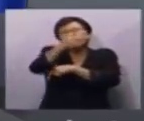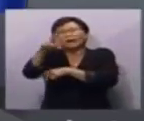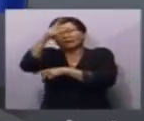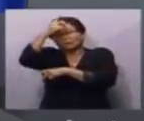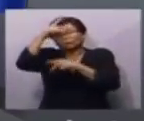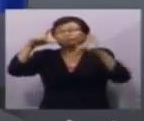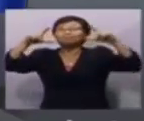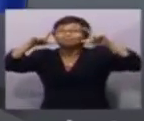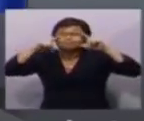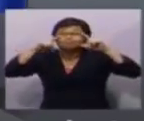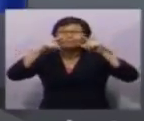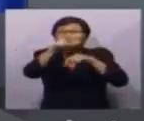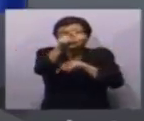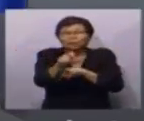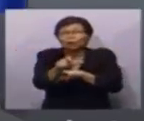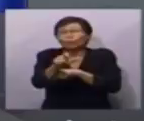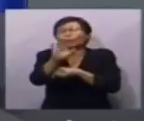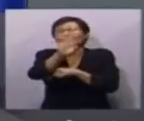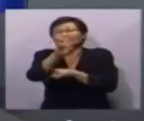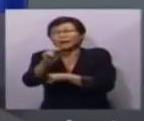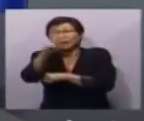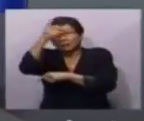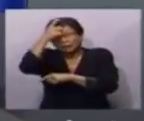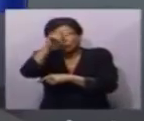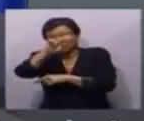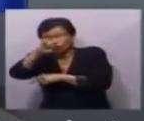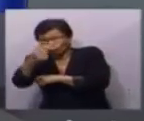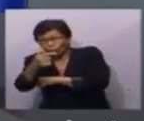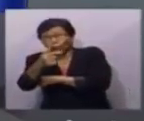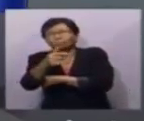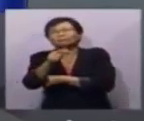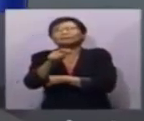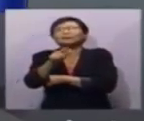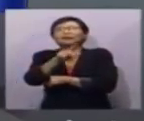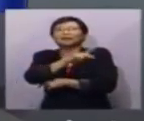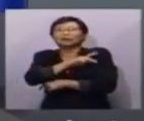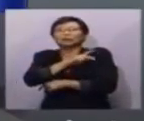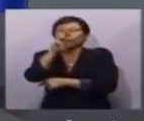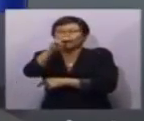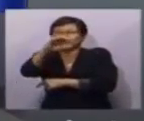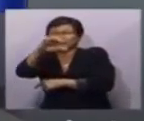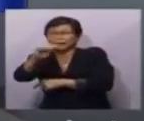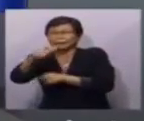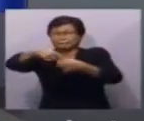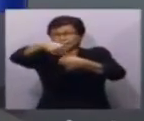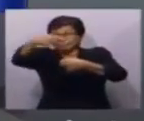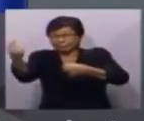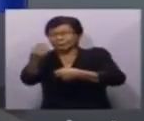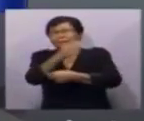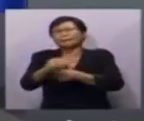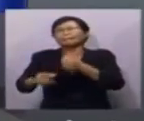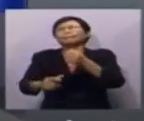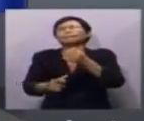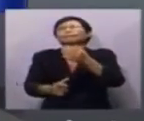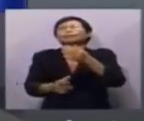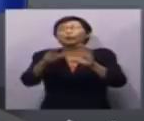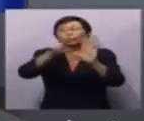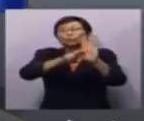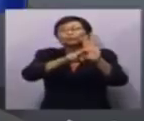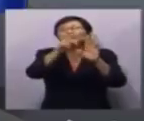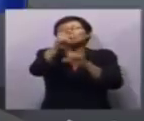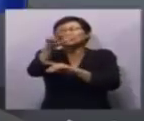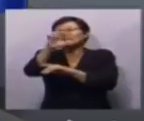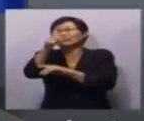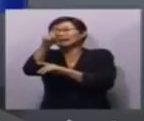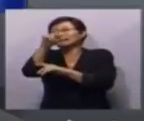Wan Ismail, calon BN Datuk Leong Kok Wee yang juga Ketua MCA Pandan dan penyandang kerusi Dun